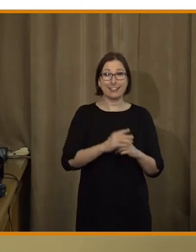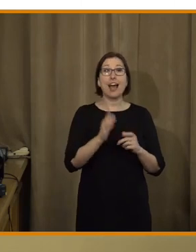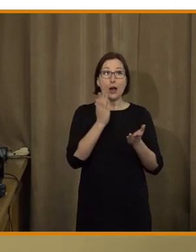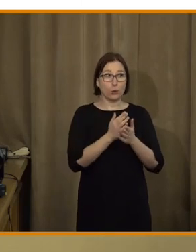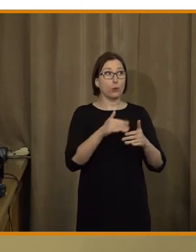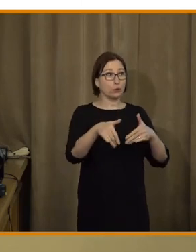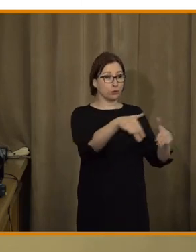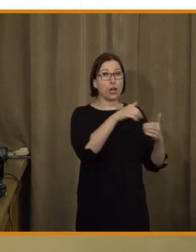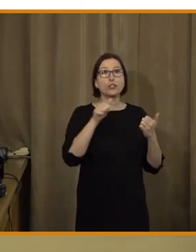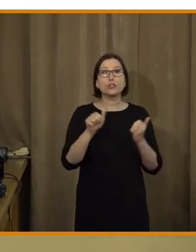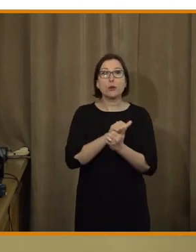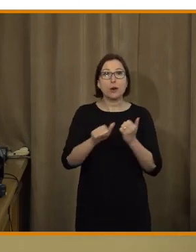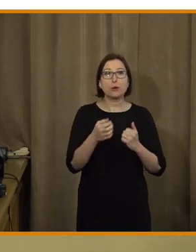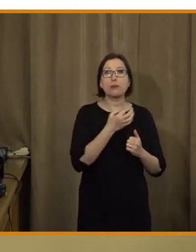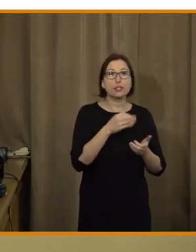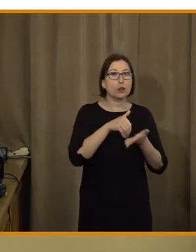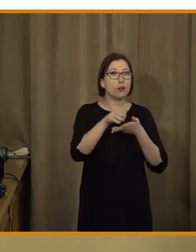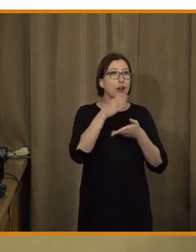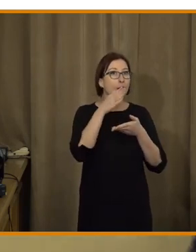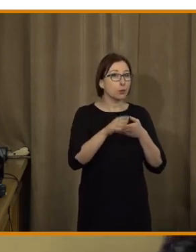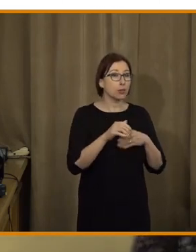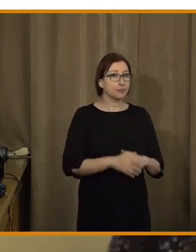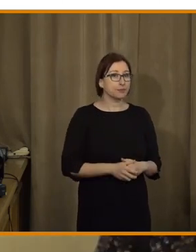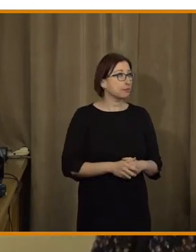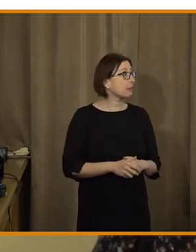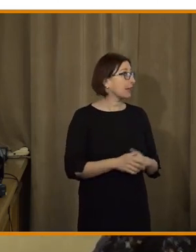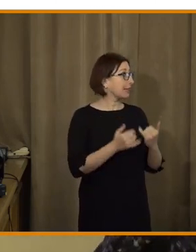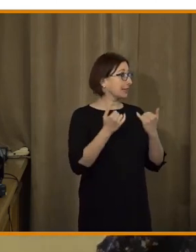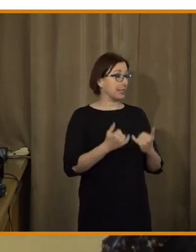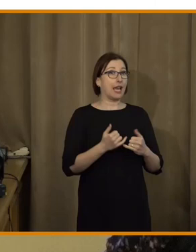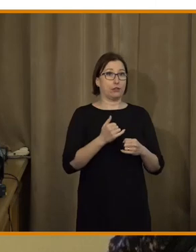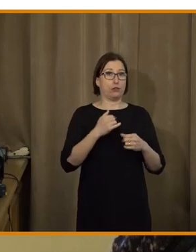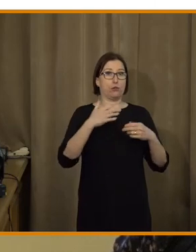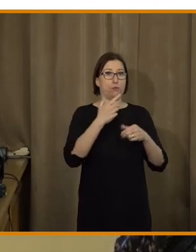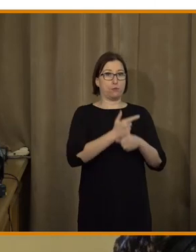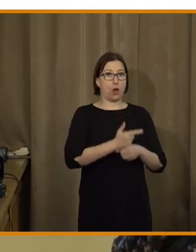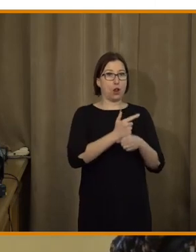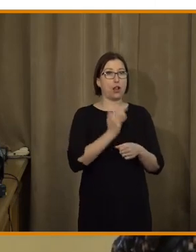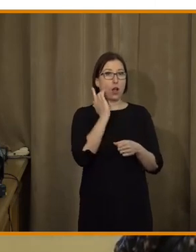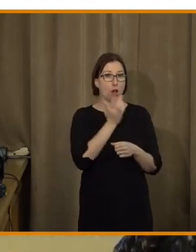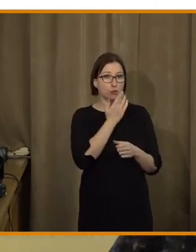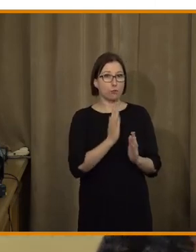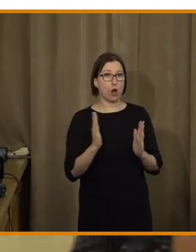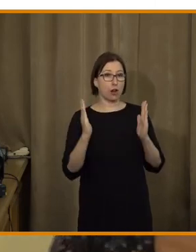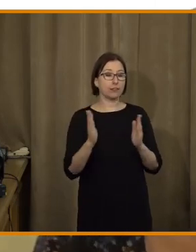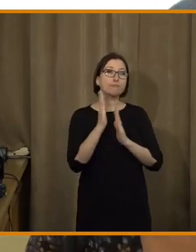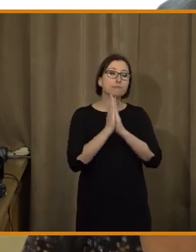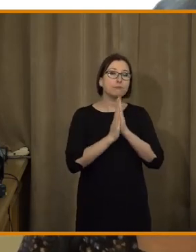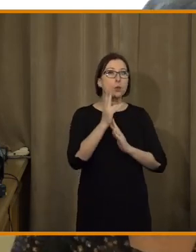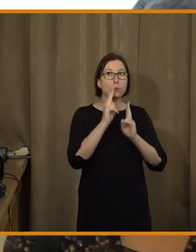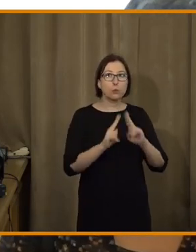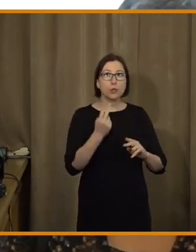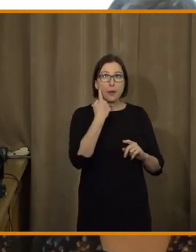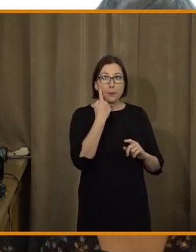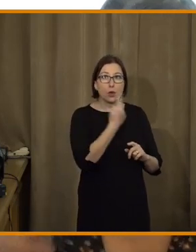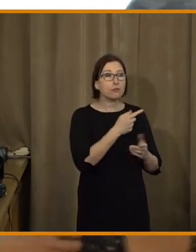už jste v sále, si trošku zopakujeme, co nás čeká ještě toto poledne a odpoledne. Takže požádám možná, kdybychom se mohli podívat jenom